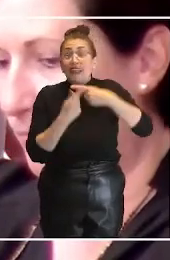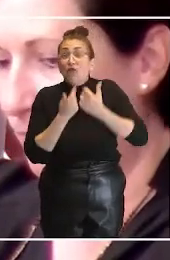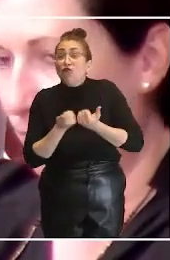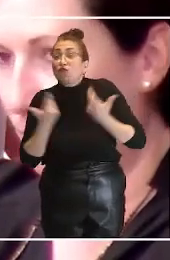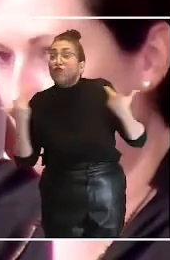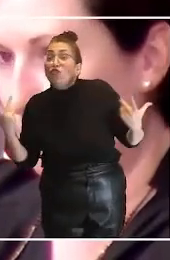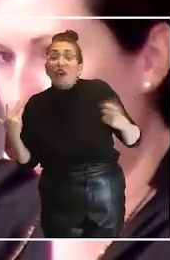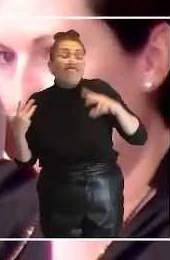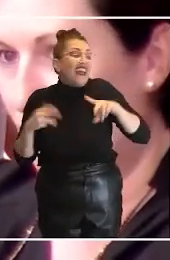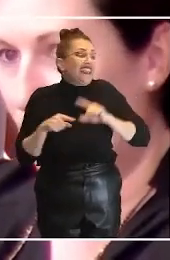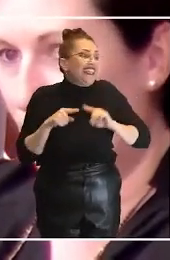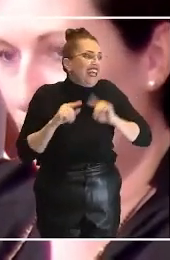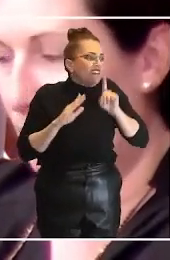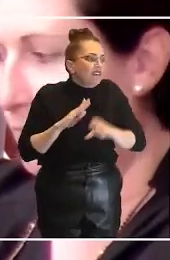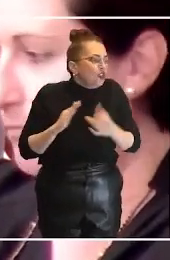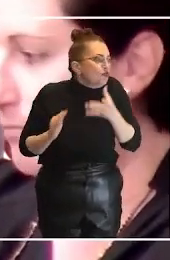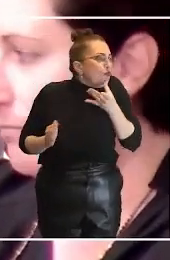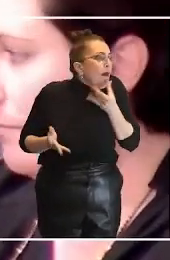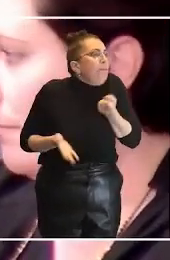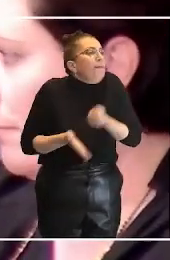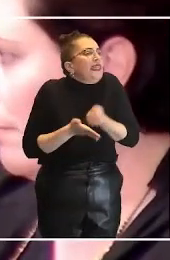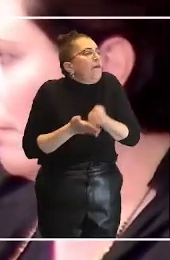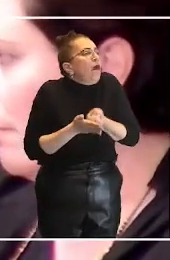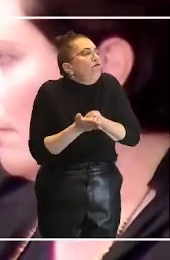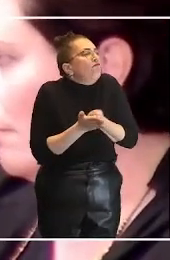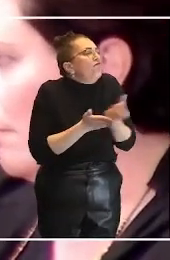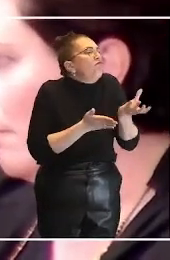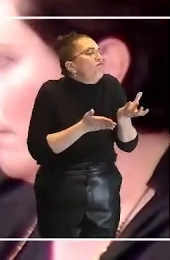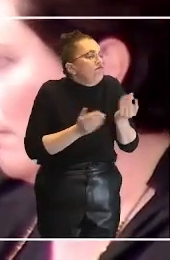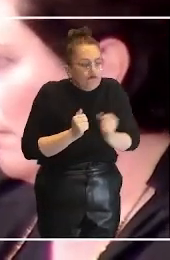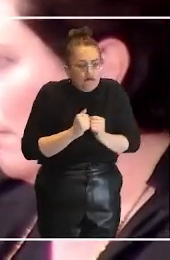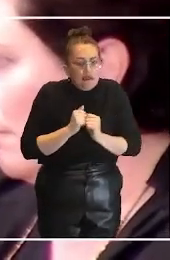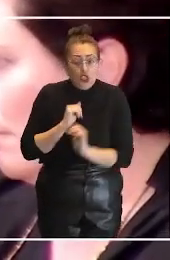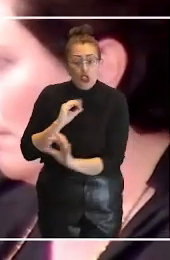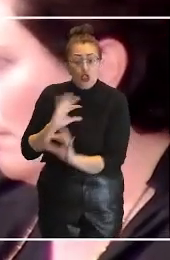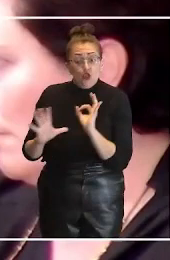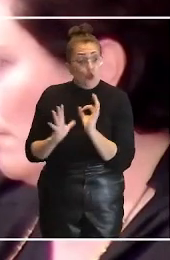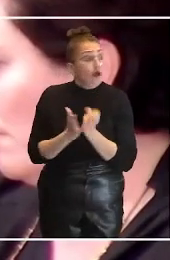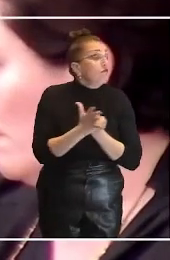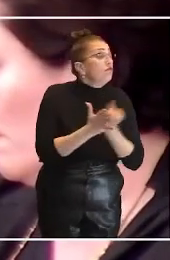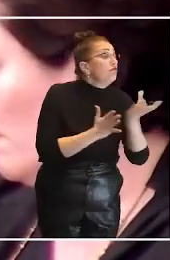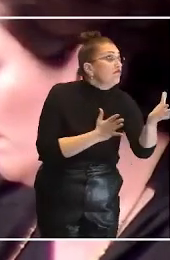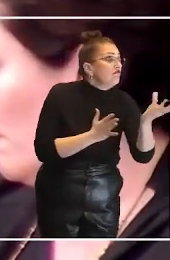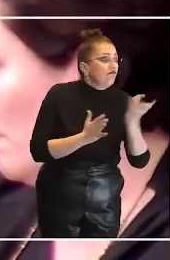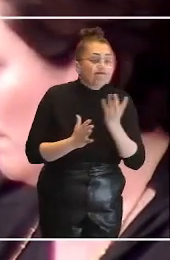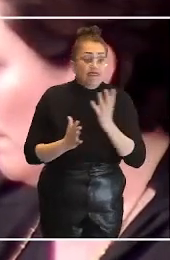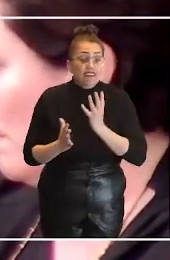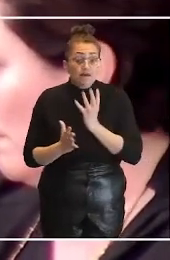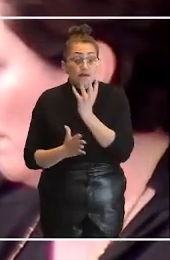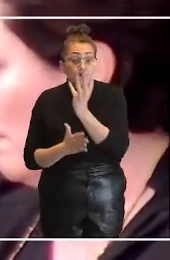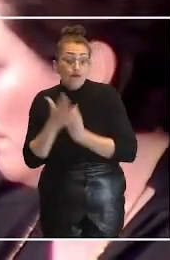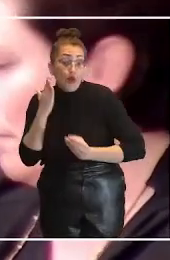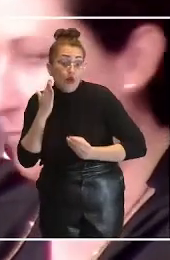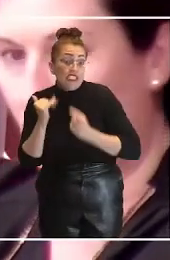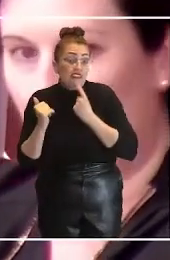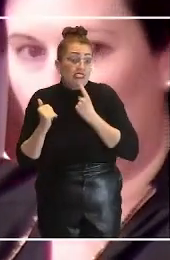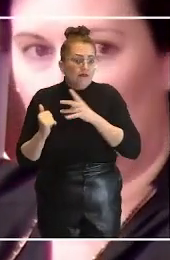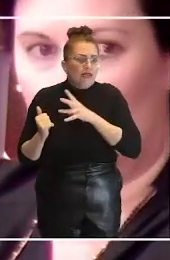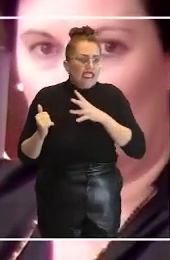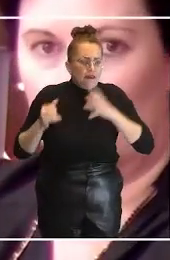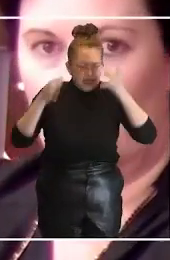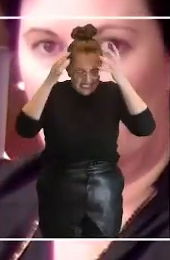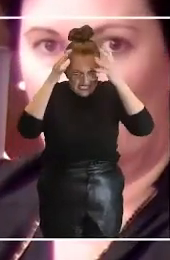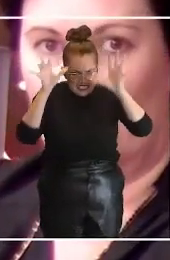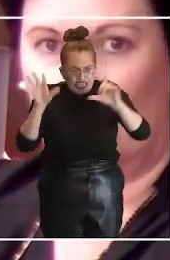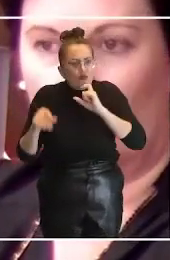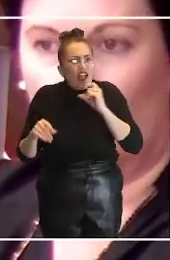rentrer dans les détails, mais quelques éléments quand même importants qui me semblent manquer et qui feront écho à ce que Madame Le Serre avait mentionné au début de ce